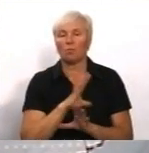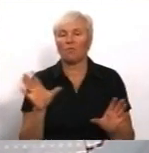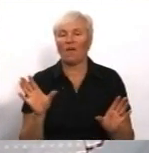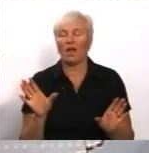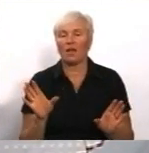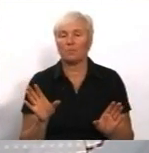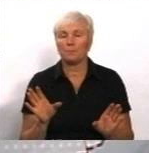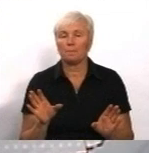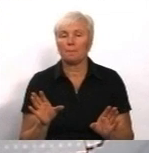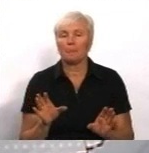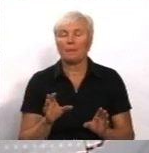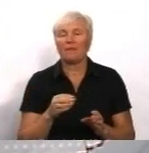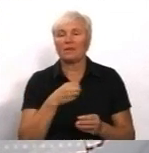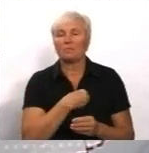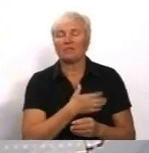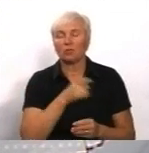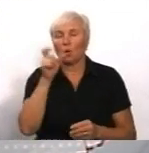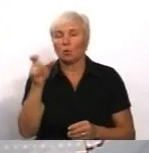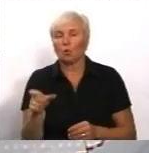від приватної особи. Якщо це